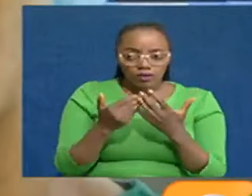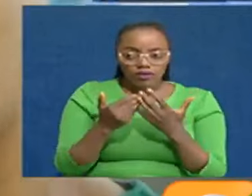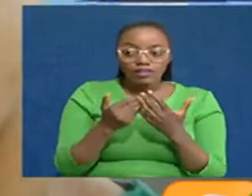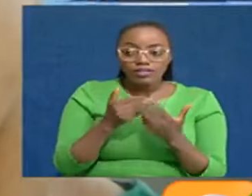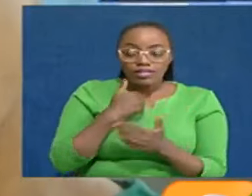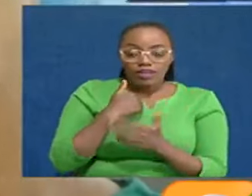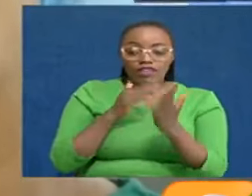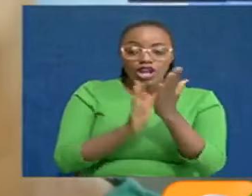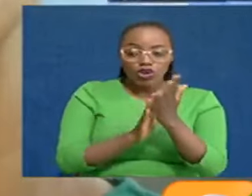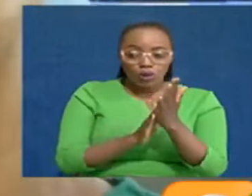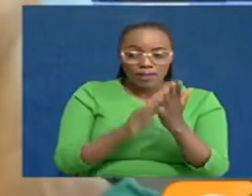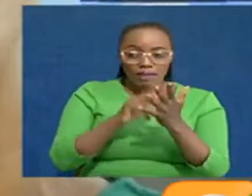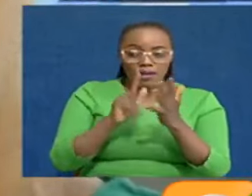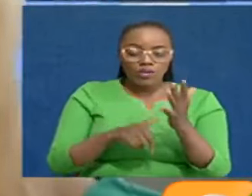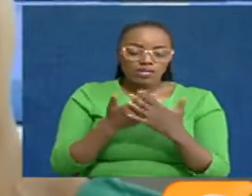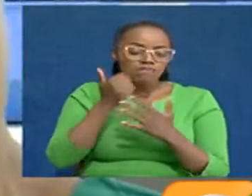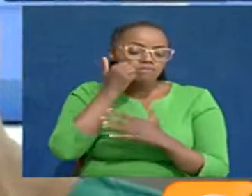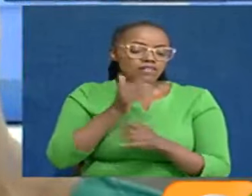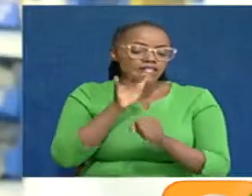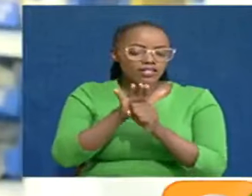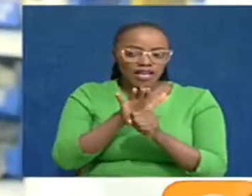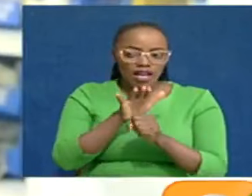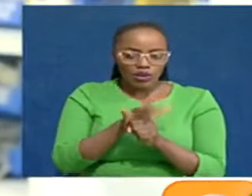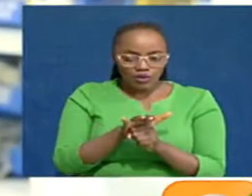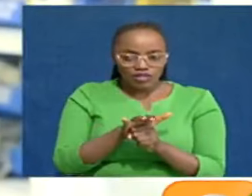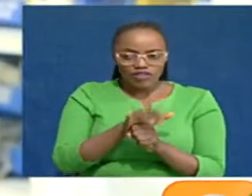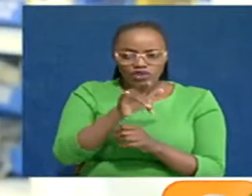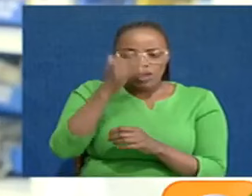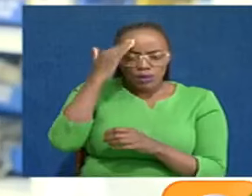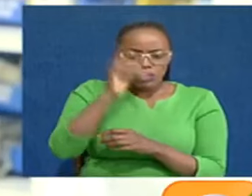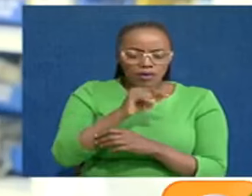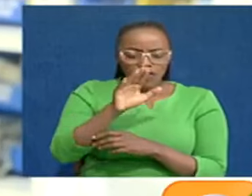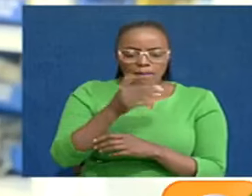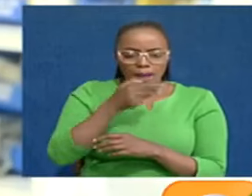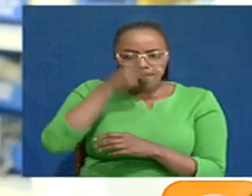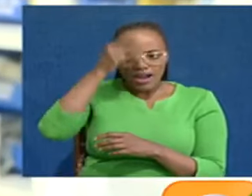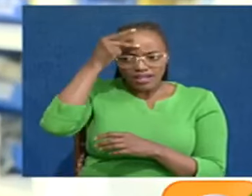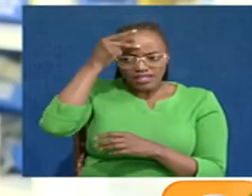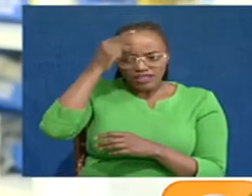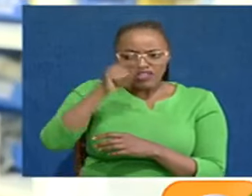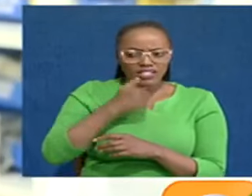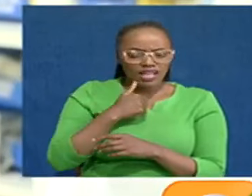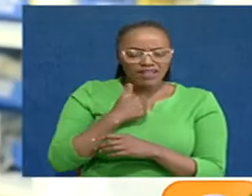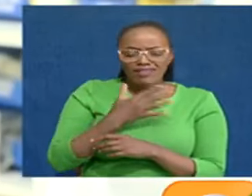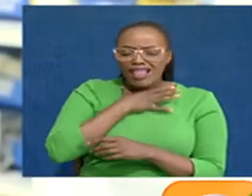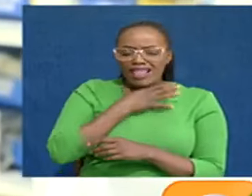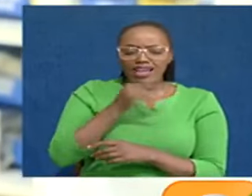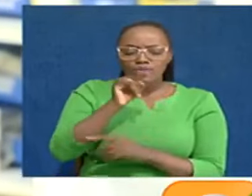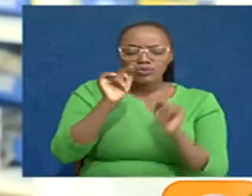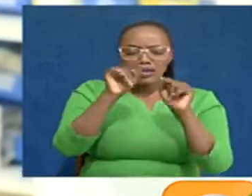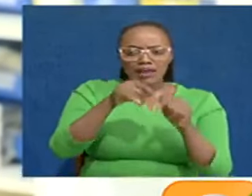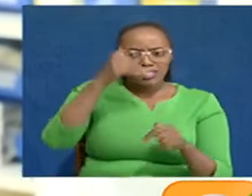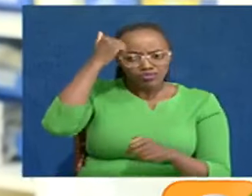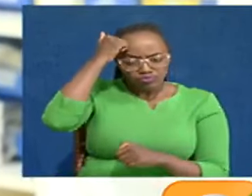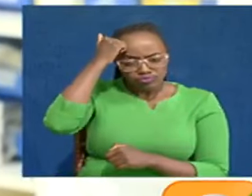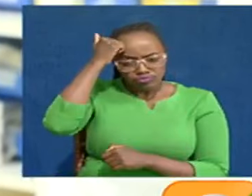WHO recommendation. So wagonjwa ni wengi sana. Umetuambia kwamba mzazi wako kwanza hakupendelea wewe kuja